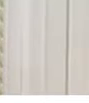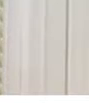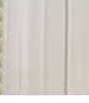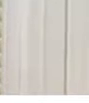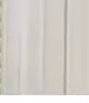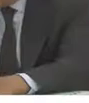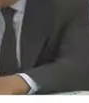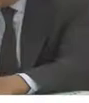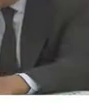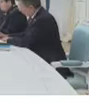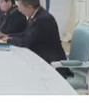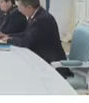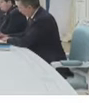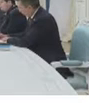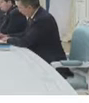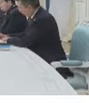казахстанцев.